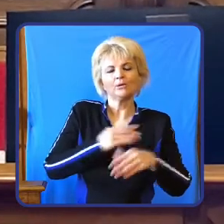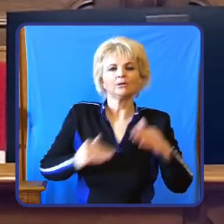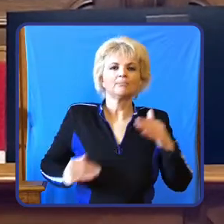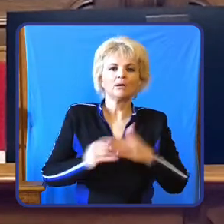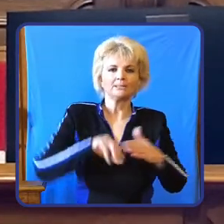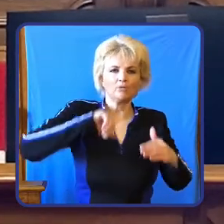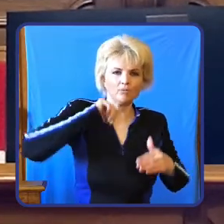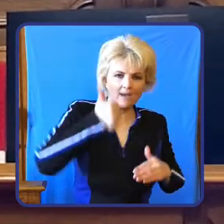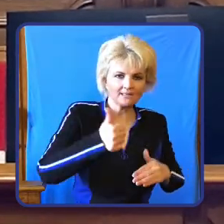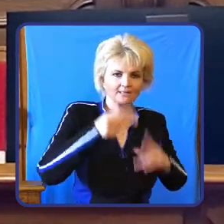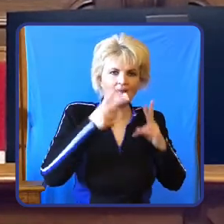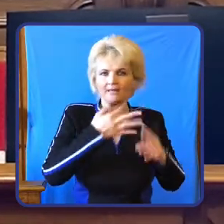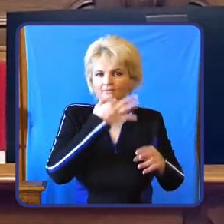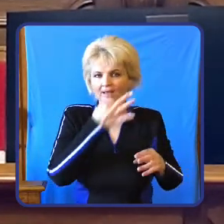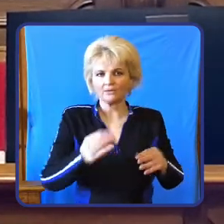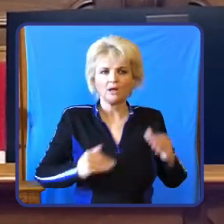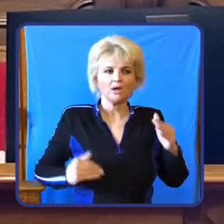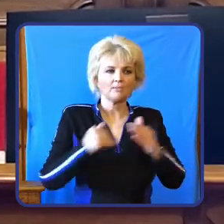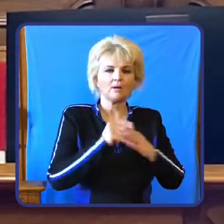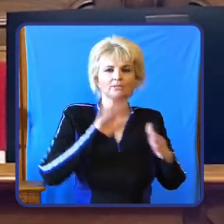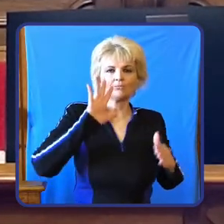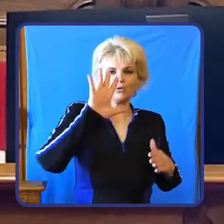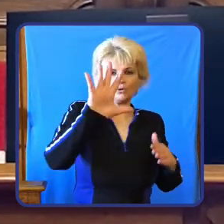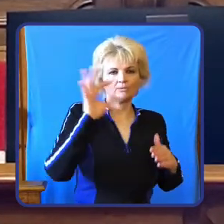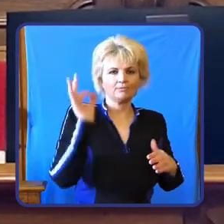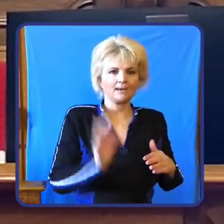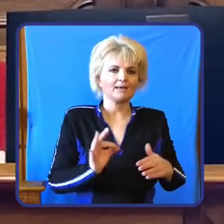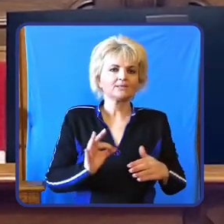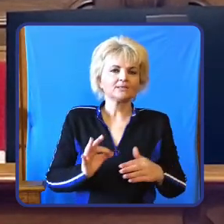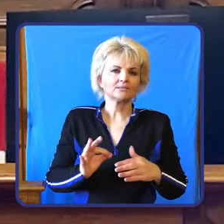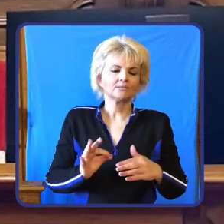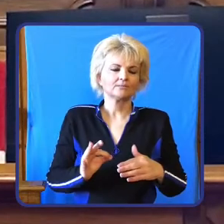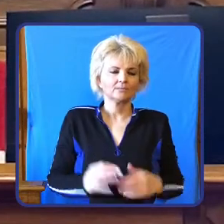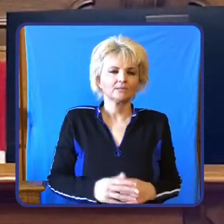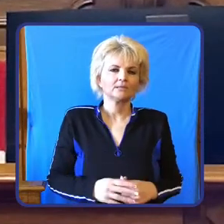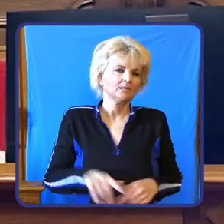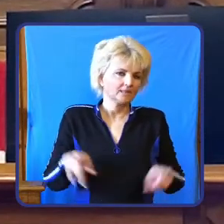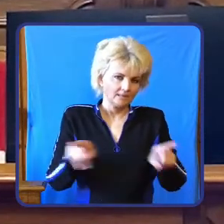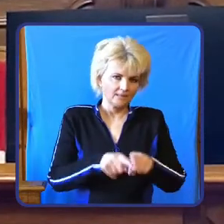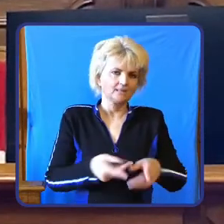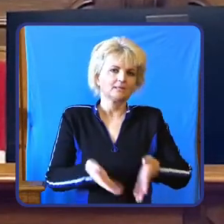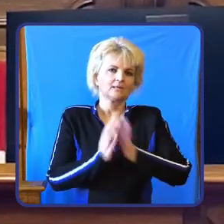egyszer szólalhat fel, maximum 5 perc terjedelemben. Úgyhogy ennek megfelelően